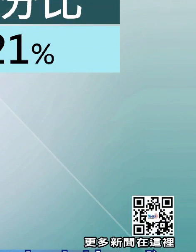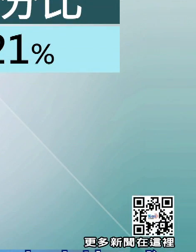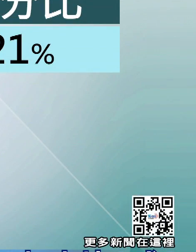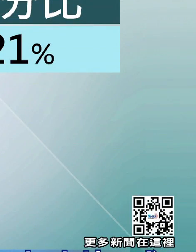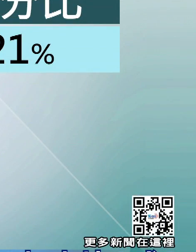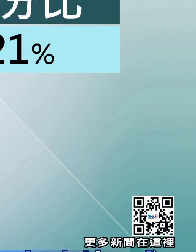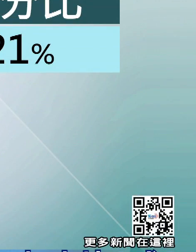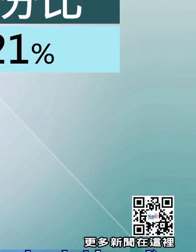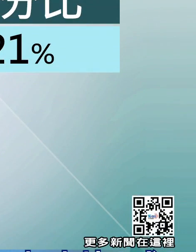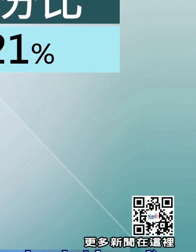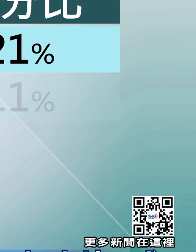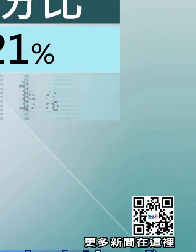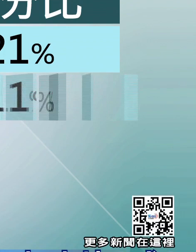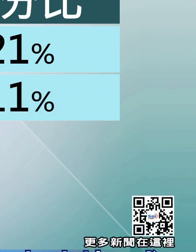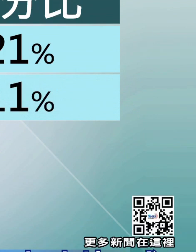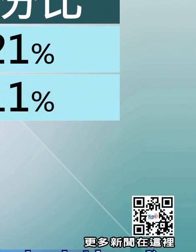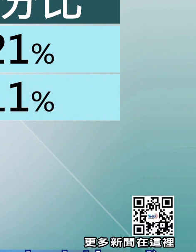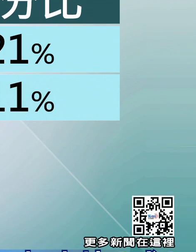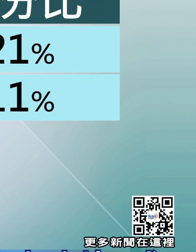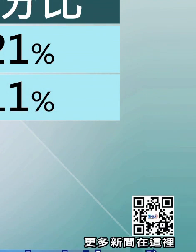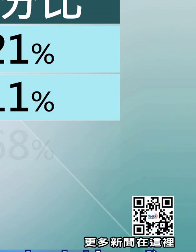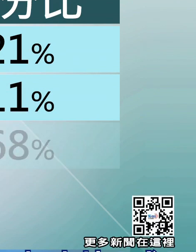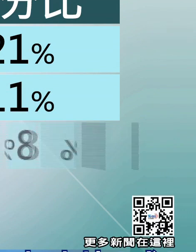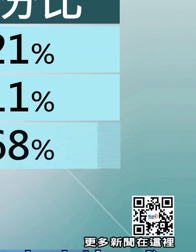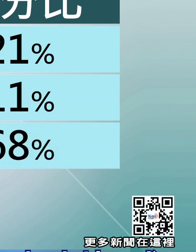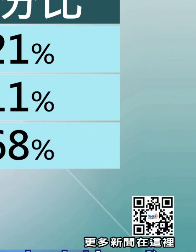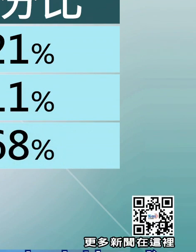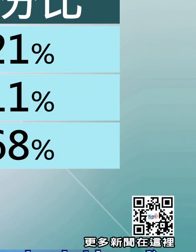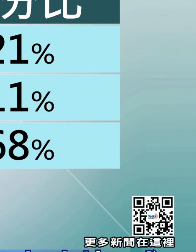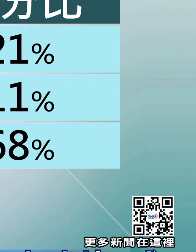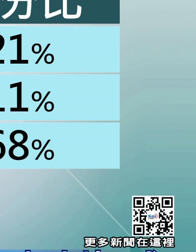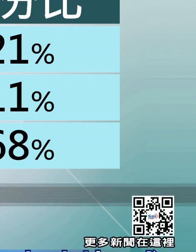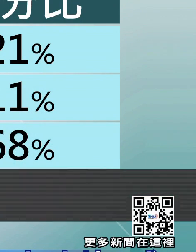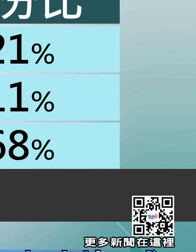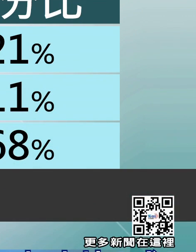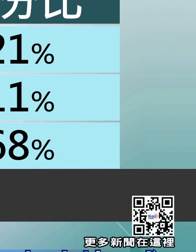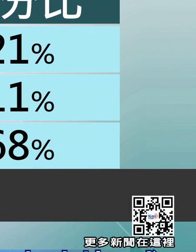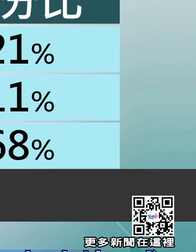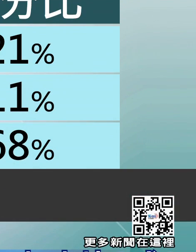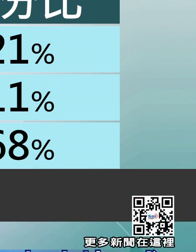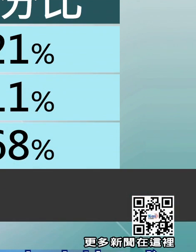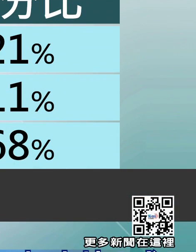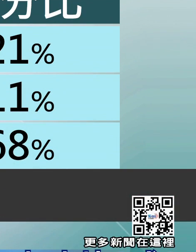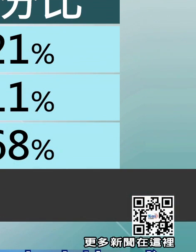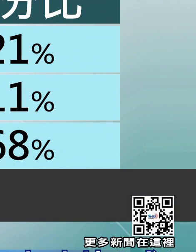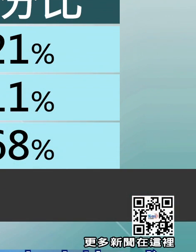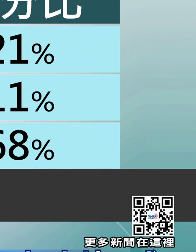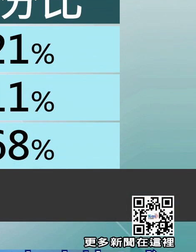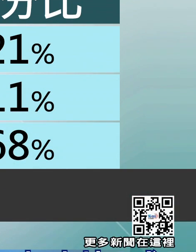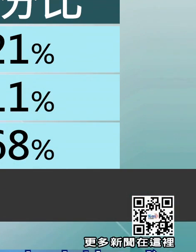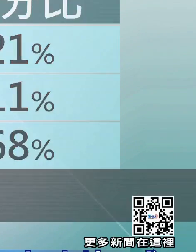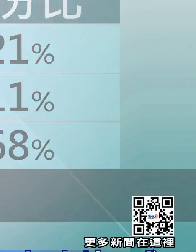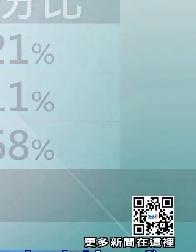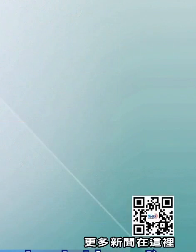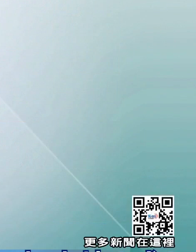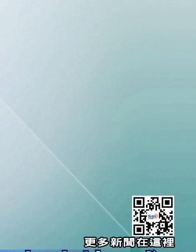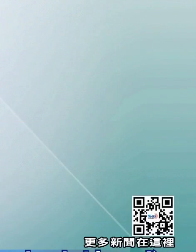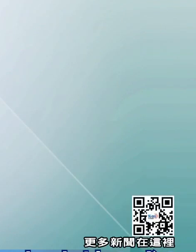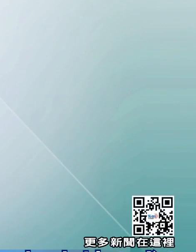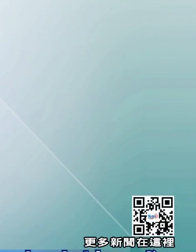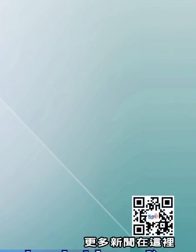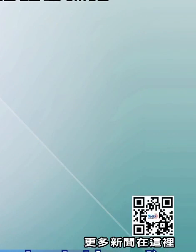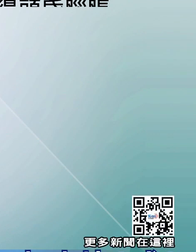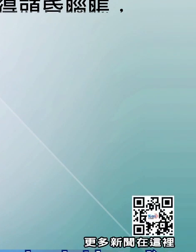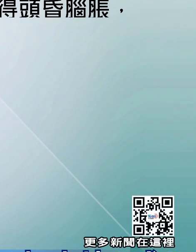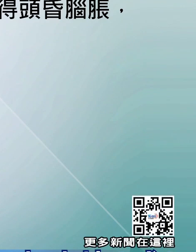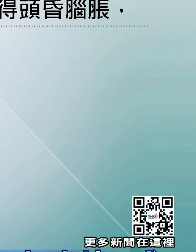14天177人 ，B 方案10+492人，7+7人数最多557，占比68%。但前一天，